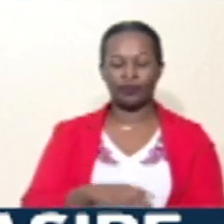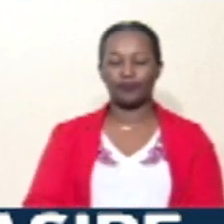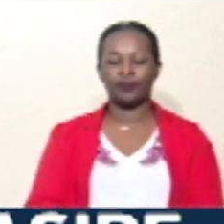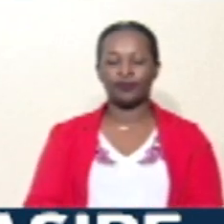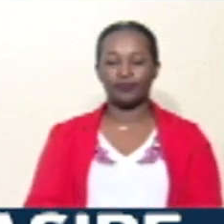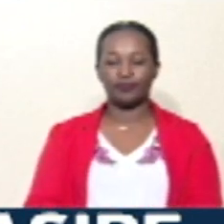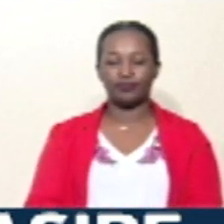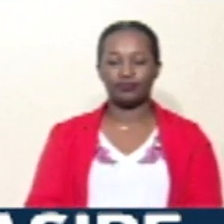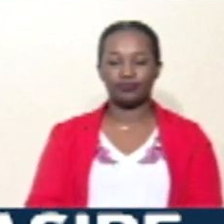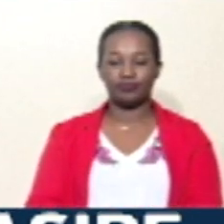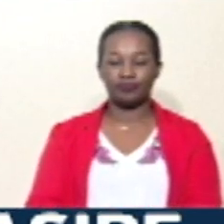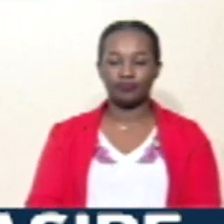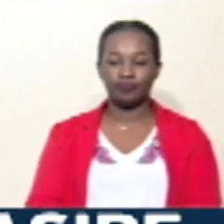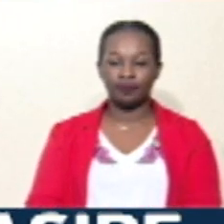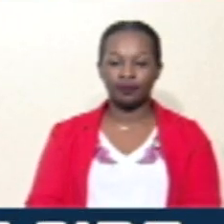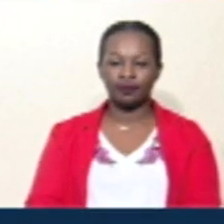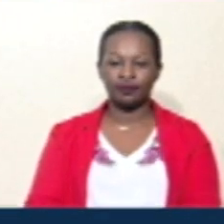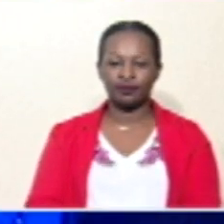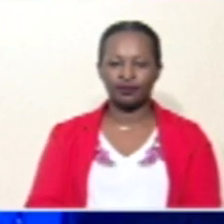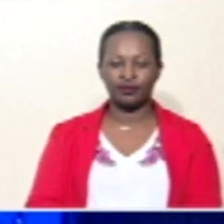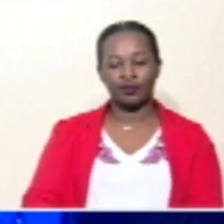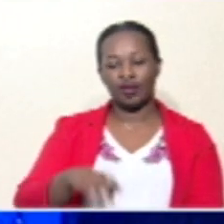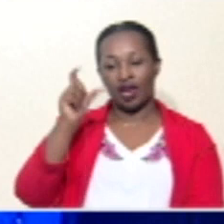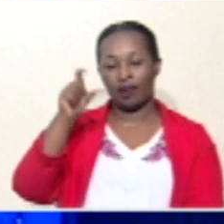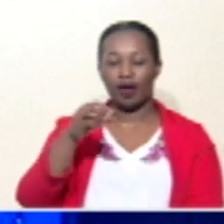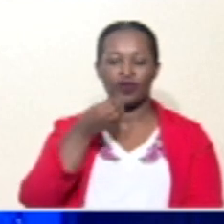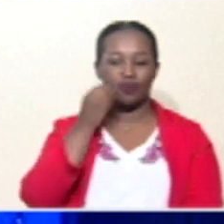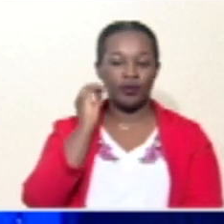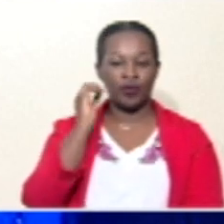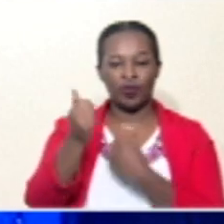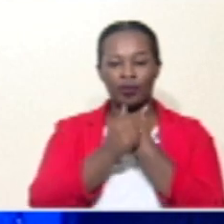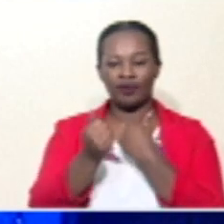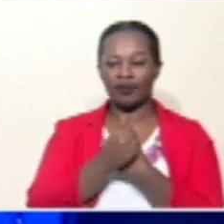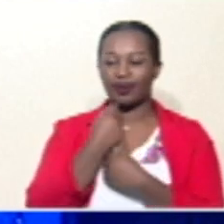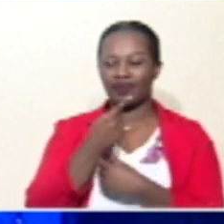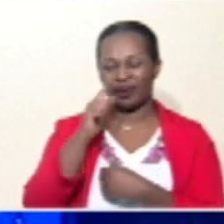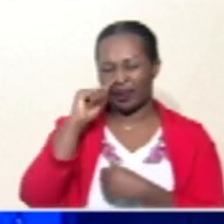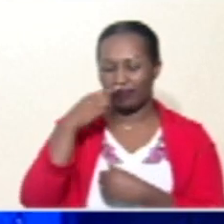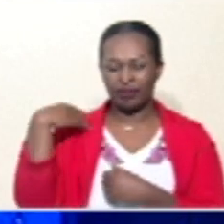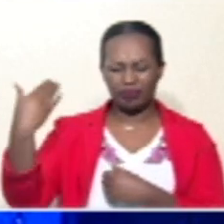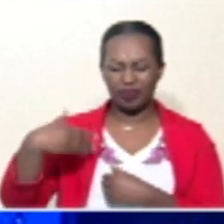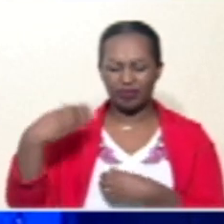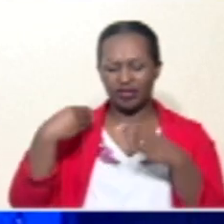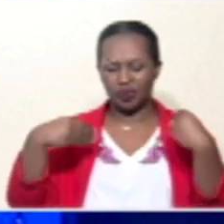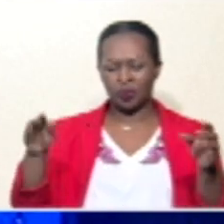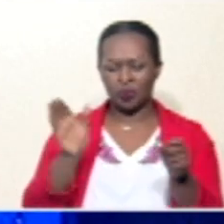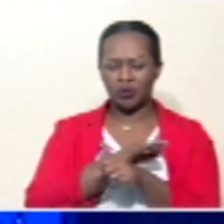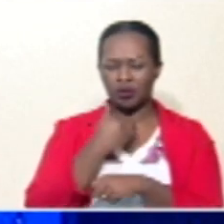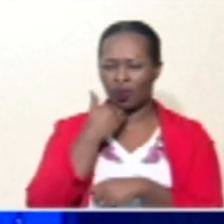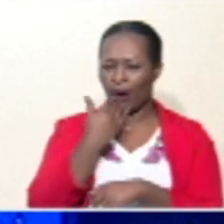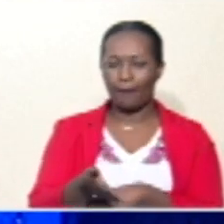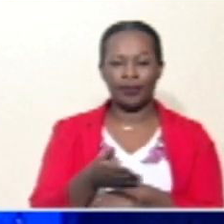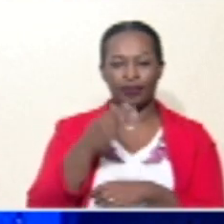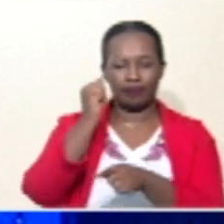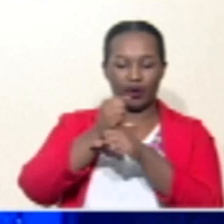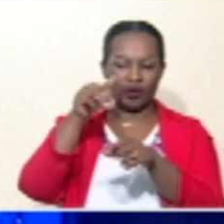Bosco mu mujyi wa Kigali. Naho abatuye Rubavu baravuga ko barambiwe guhora bizezwa isoko rituzura ngo rikorerwemo. Ni mu